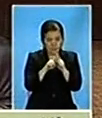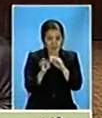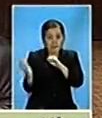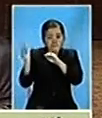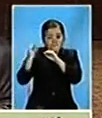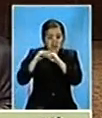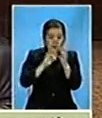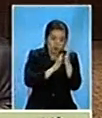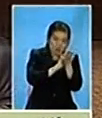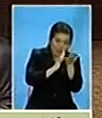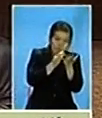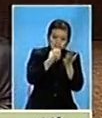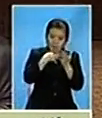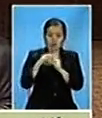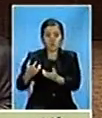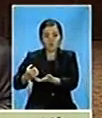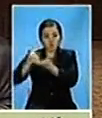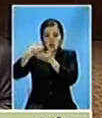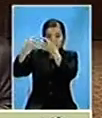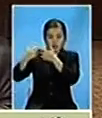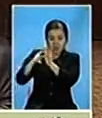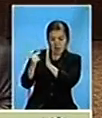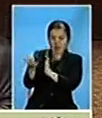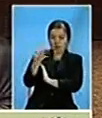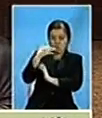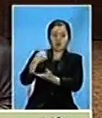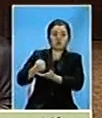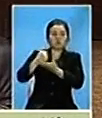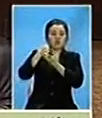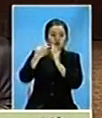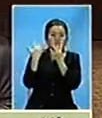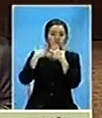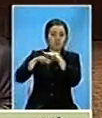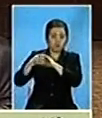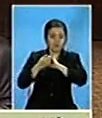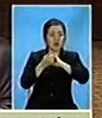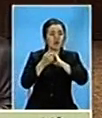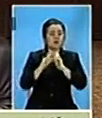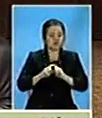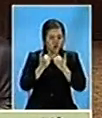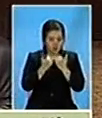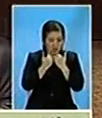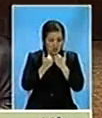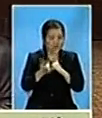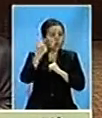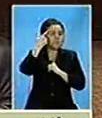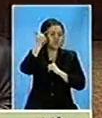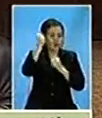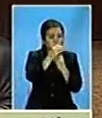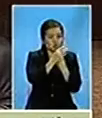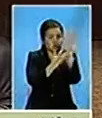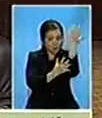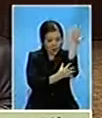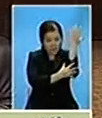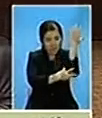สริมเติมแต่งคือการประยุกต์ใช้เพราะฉะนั้นภูมิปัญญาที่มีมาอยู่ดั้งเดิมและ